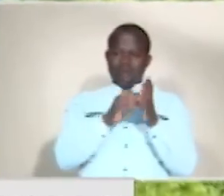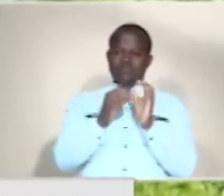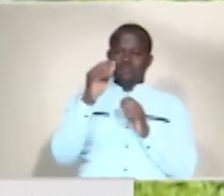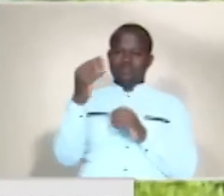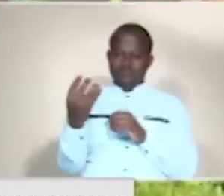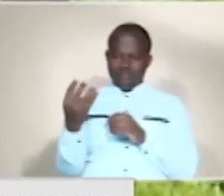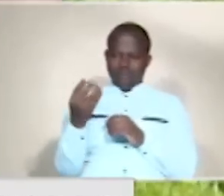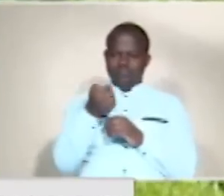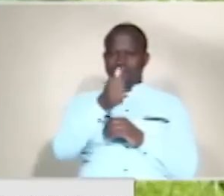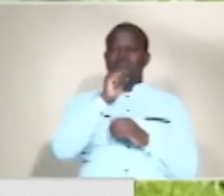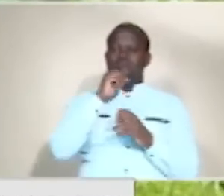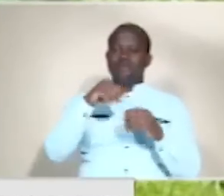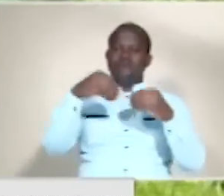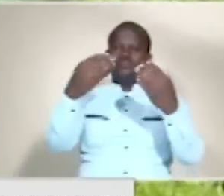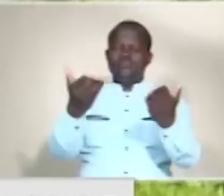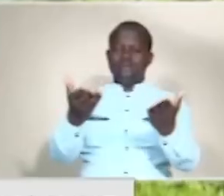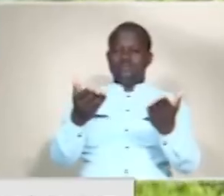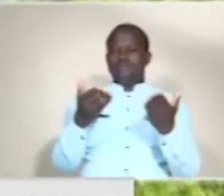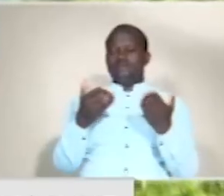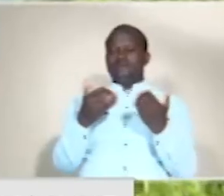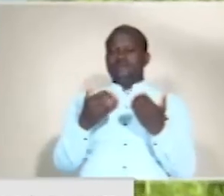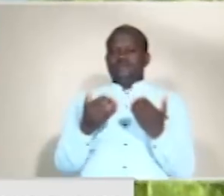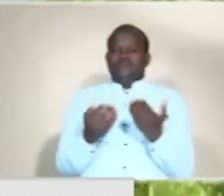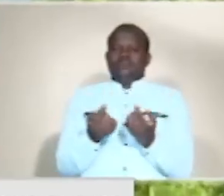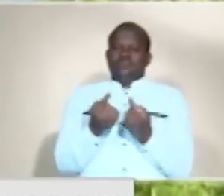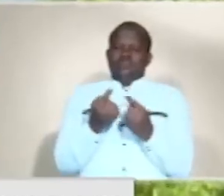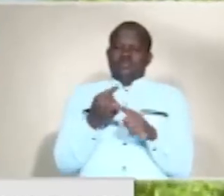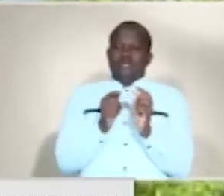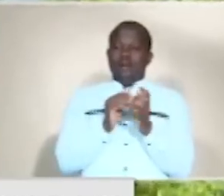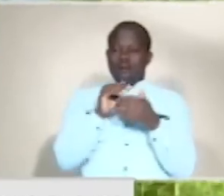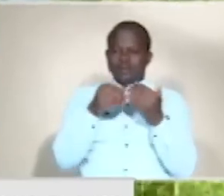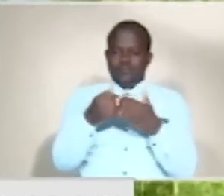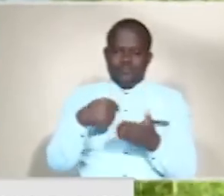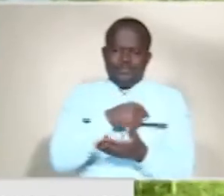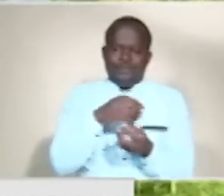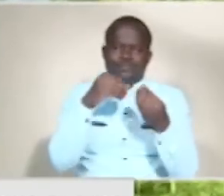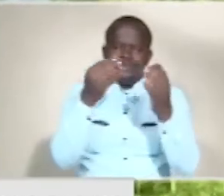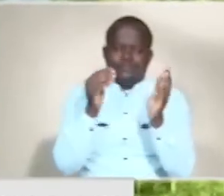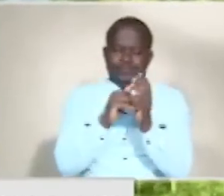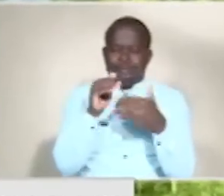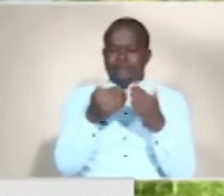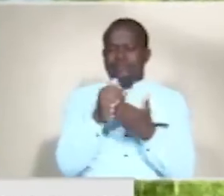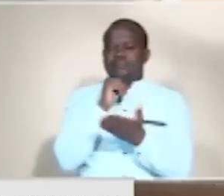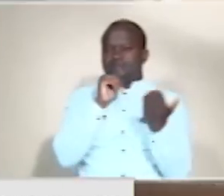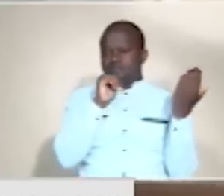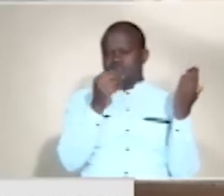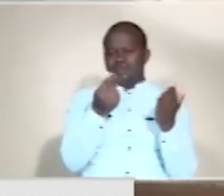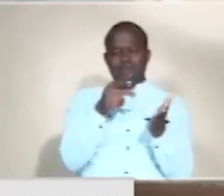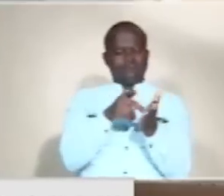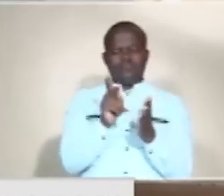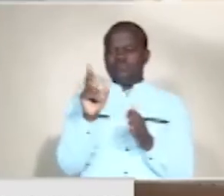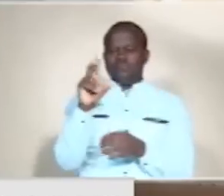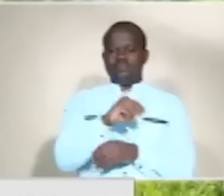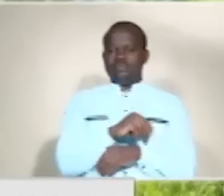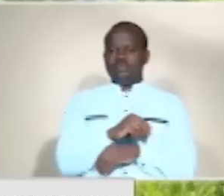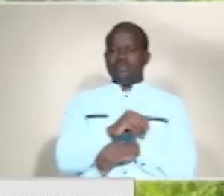kane niwe tudaha ishyiga, ariko abo ngabo bose turabaha. Kandi aya mashyiga nta kiguzi umuturage yishyura.